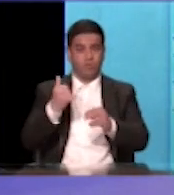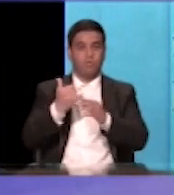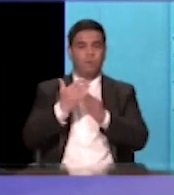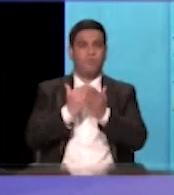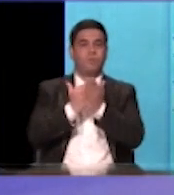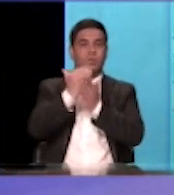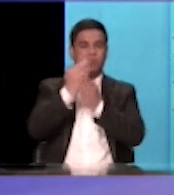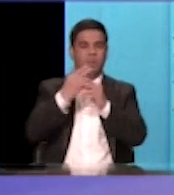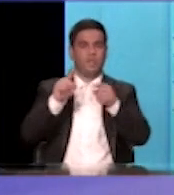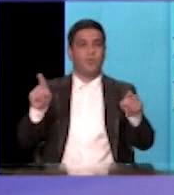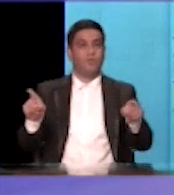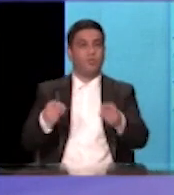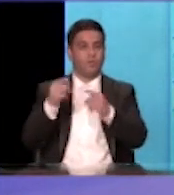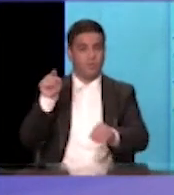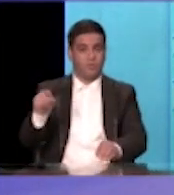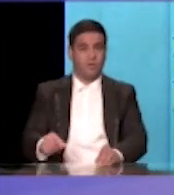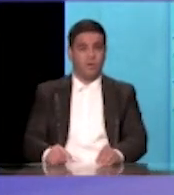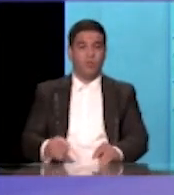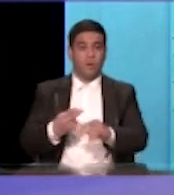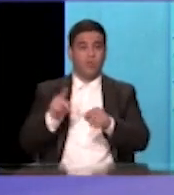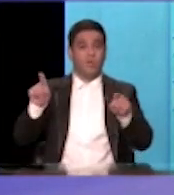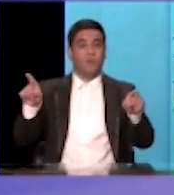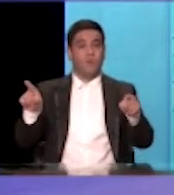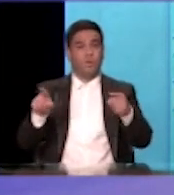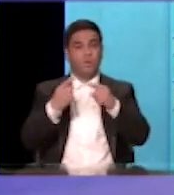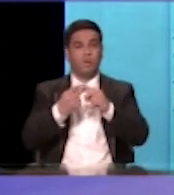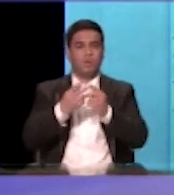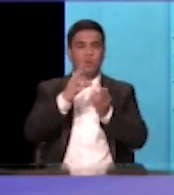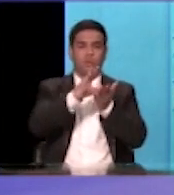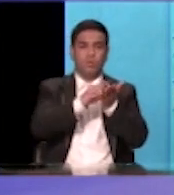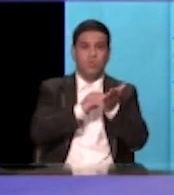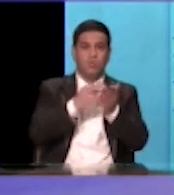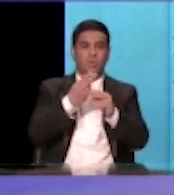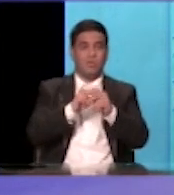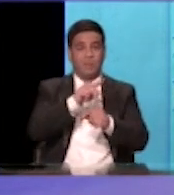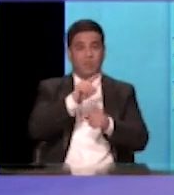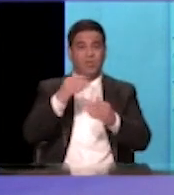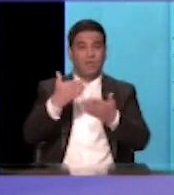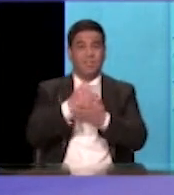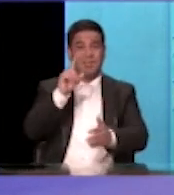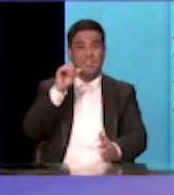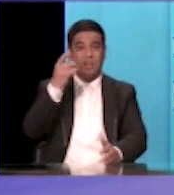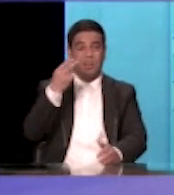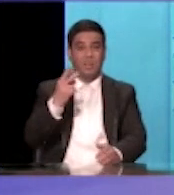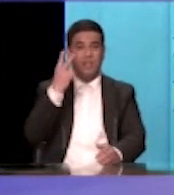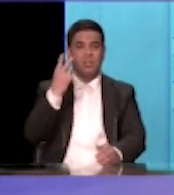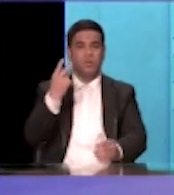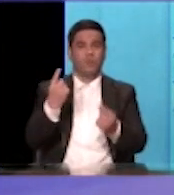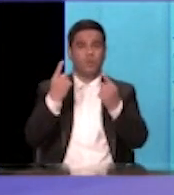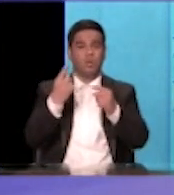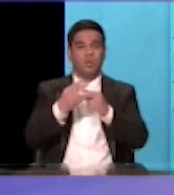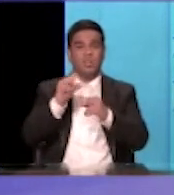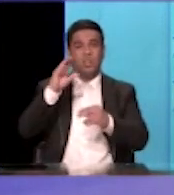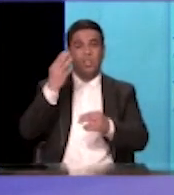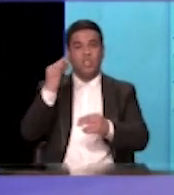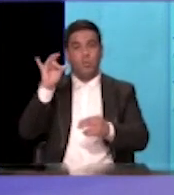o'rinda turuvchi davlat hisoblanadi. Rivojlanish xususiyatiga ko'ra ko'chirilgan kapitalizm davlati hisoblangan ushbu davlat ikkita yirik shimoliy va